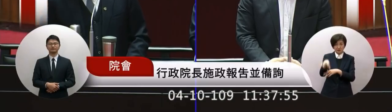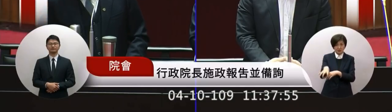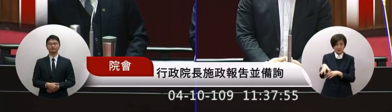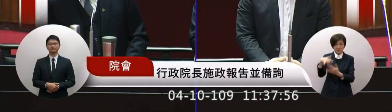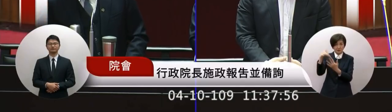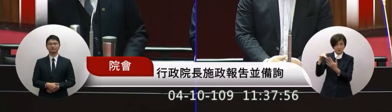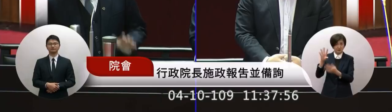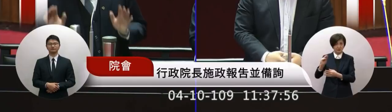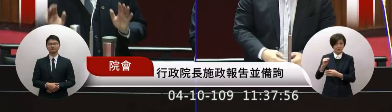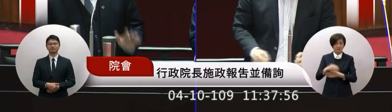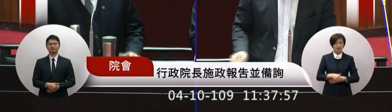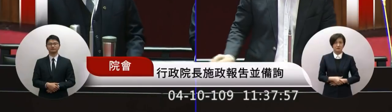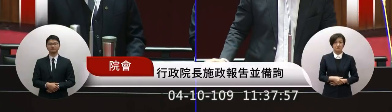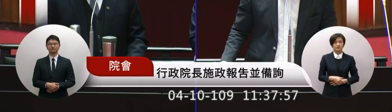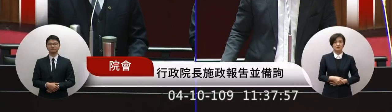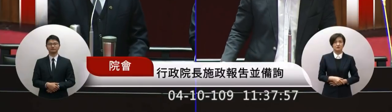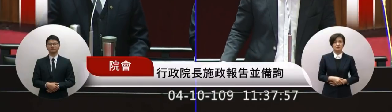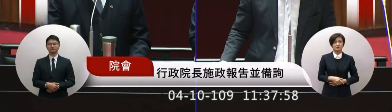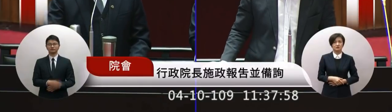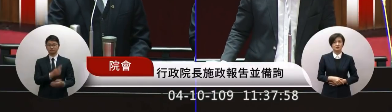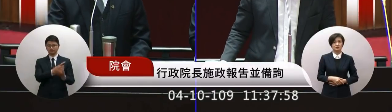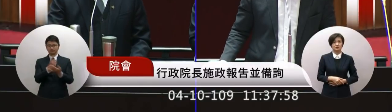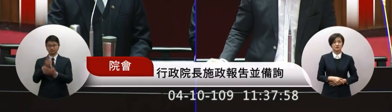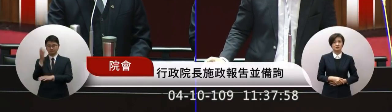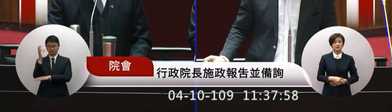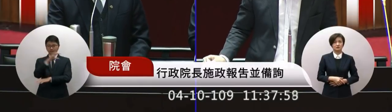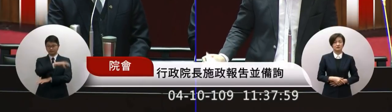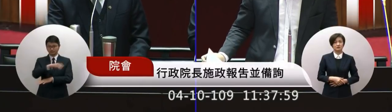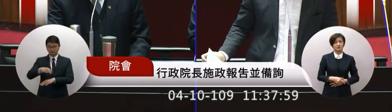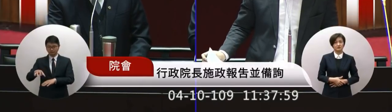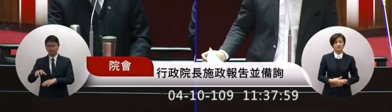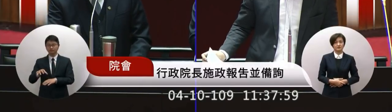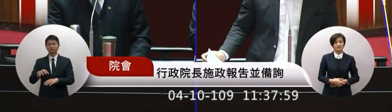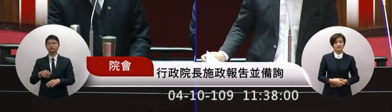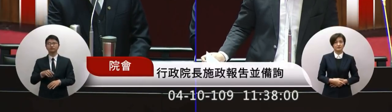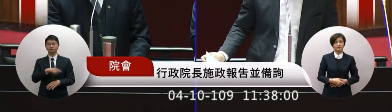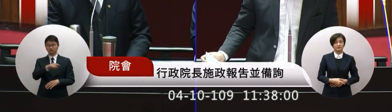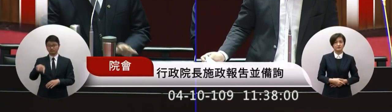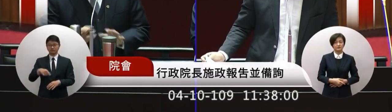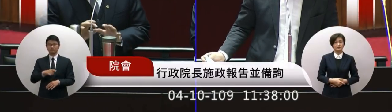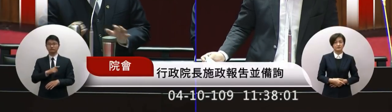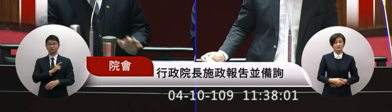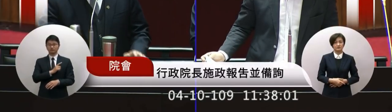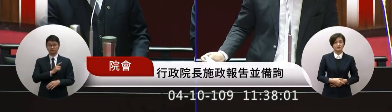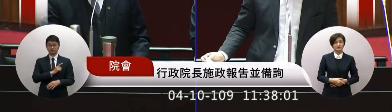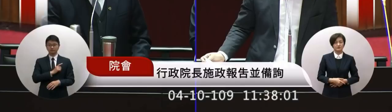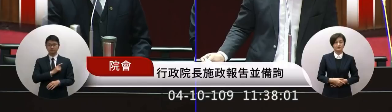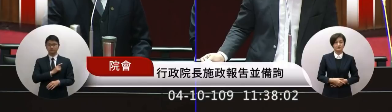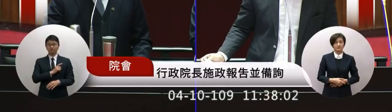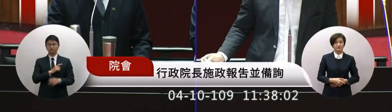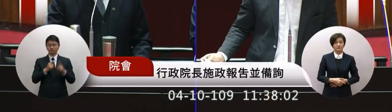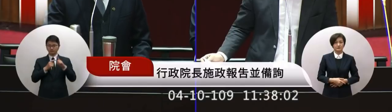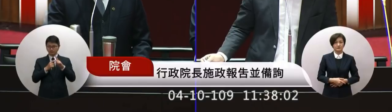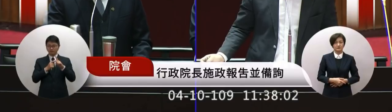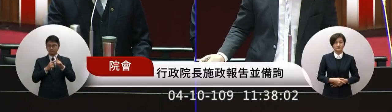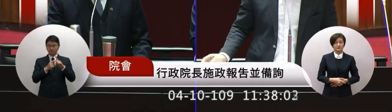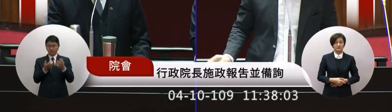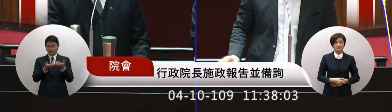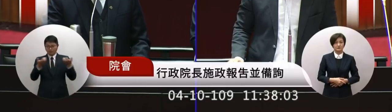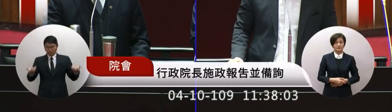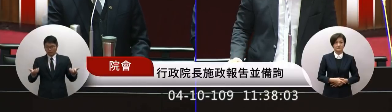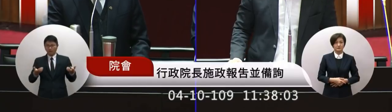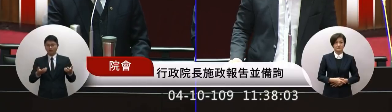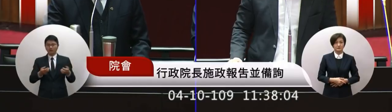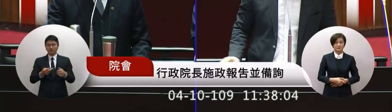你啦，讲各部会的情形，拢有所谓会当安怎分离办公的设